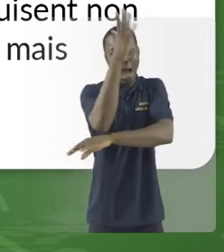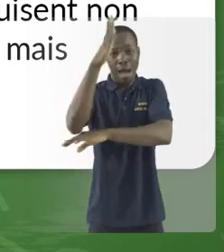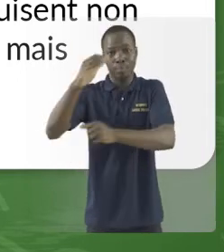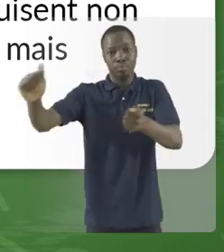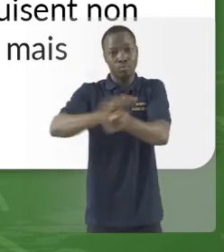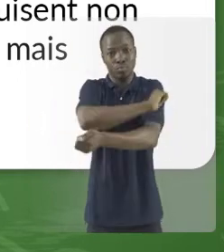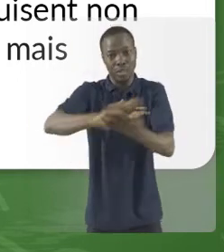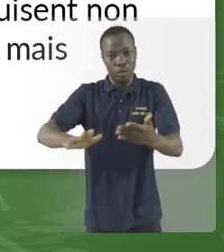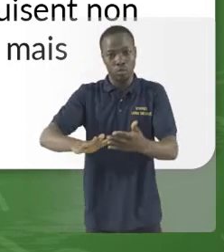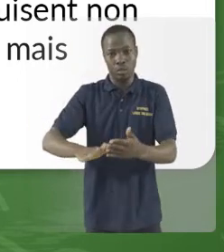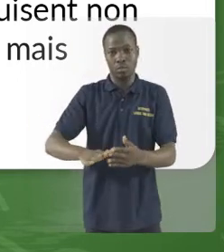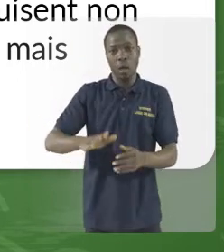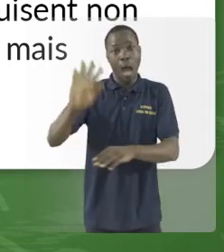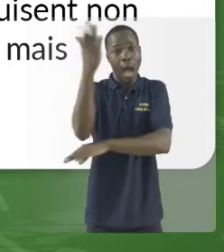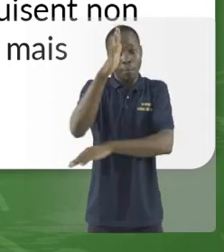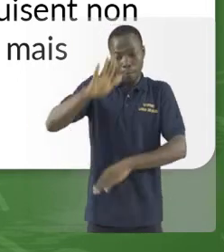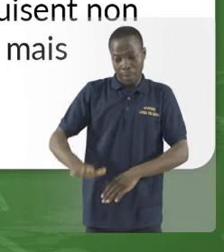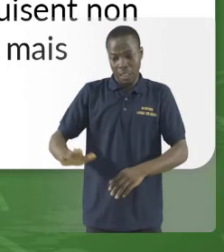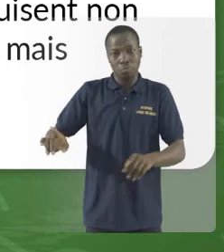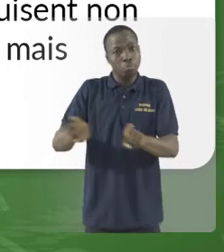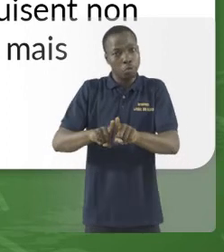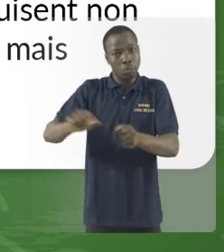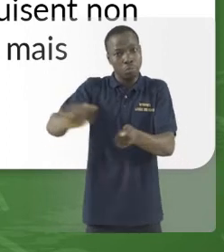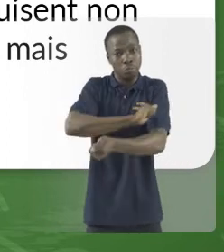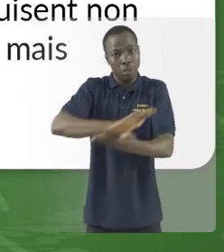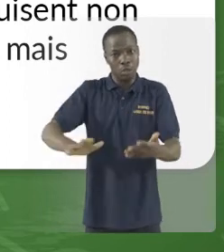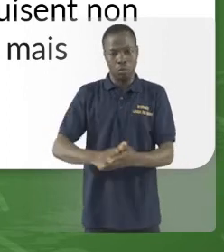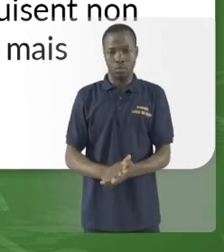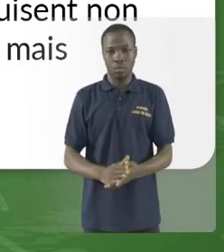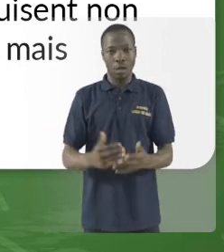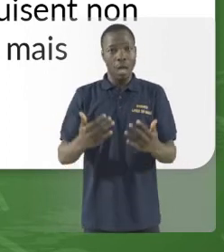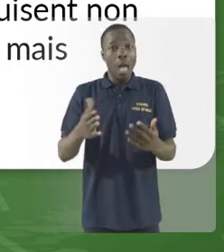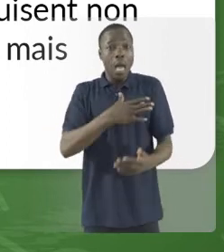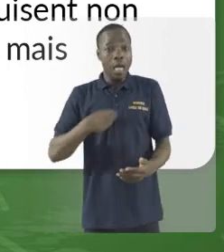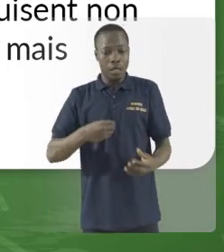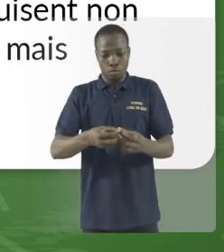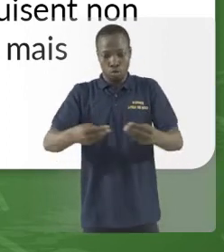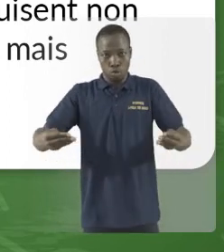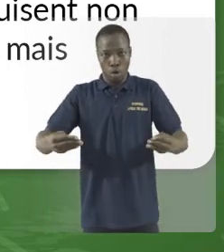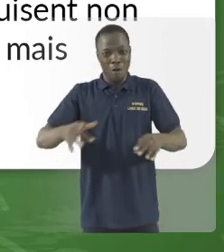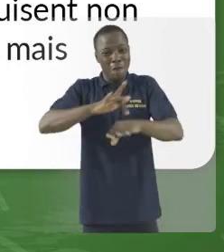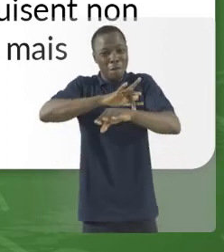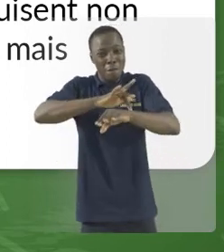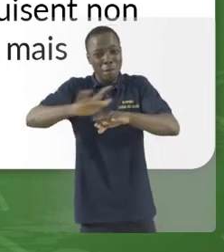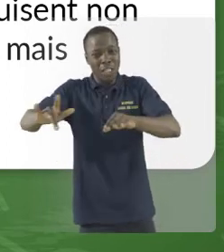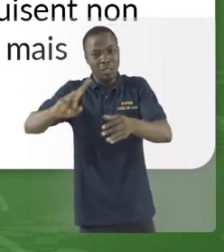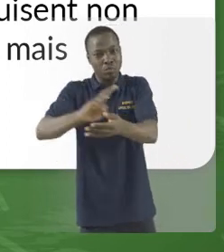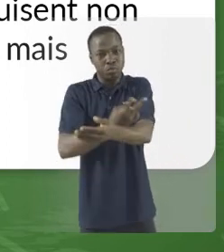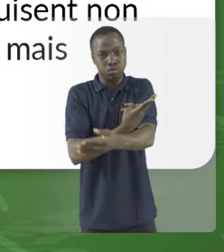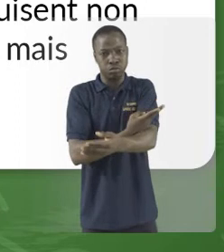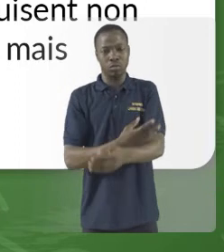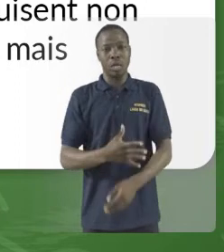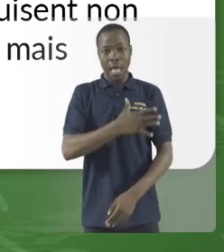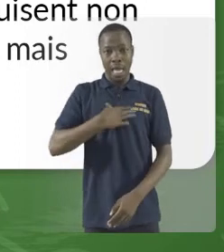Le sol se retrouve à la fin dégarni de végétaux et est très sensible aux